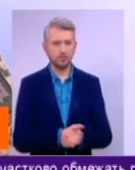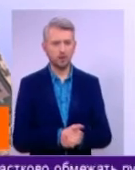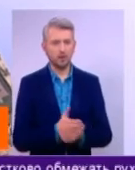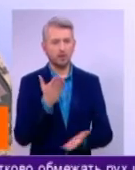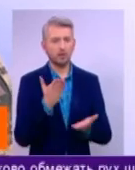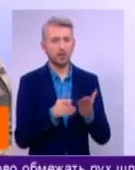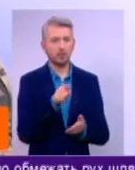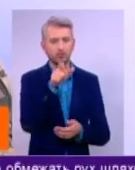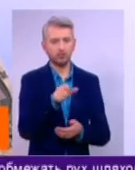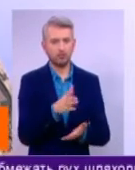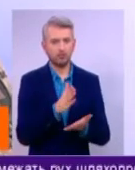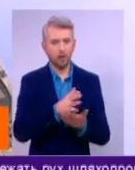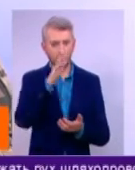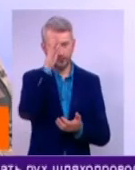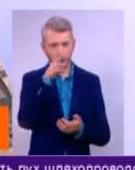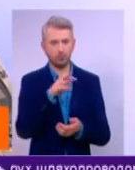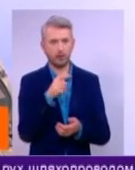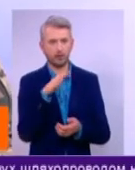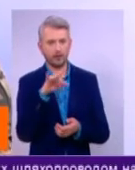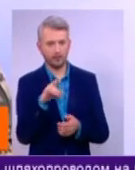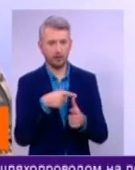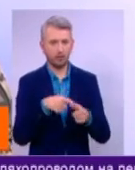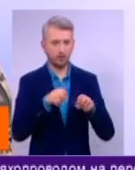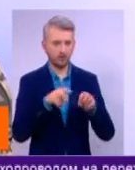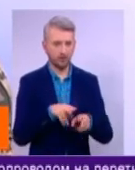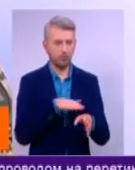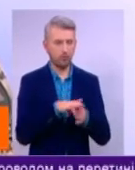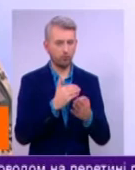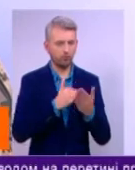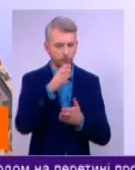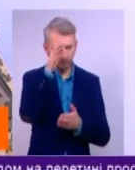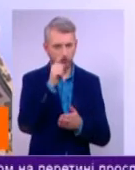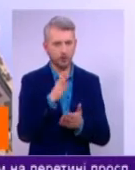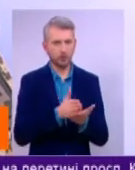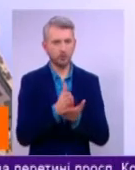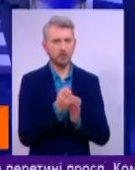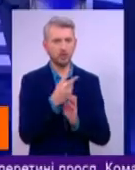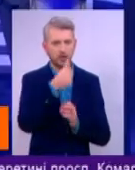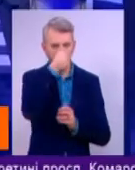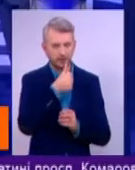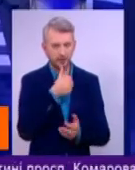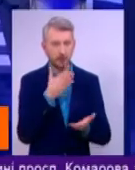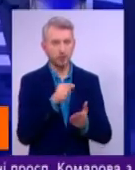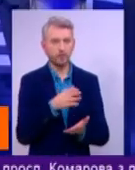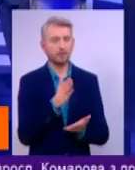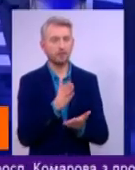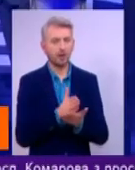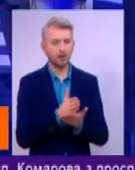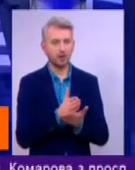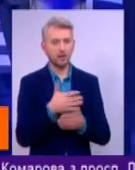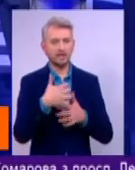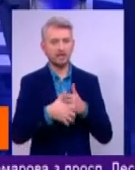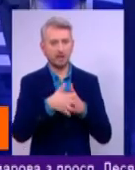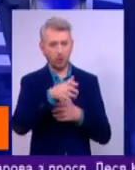Якщо він має освіту магістра або спеціаліста повну вищу, він служить 12 місяців. Якщо він має